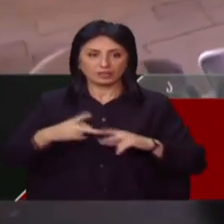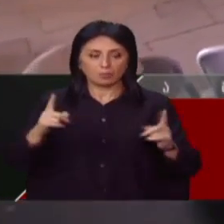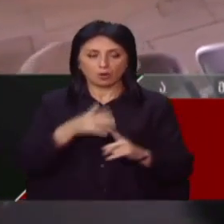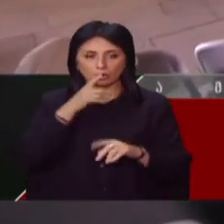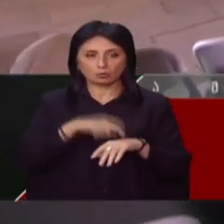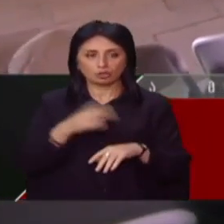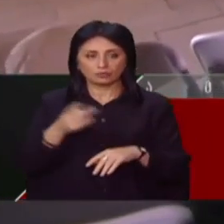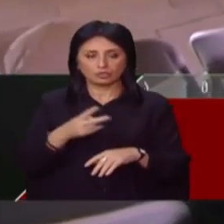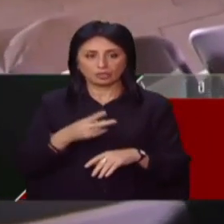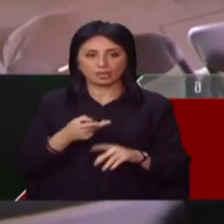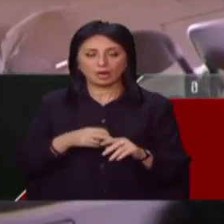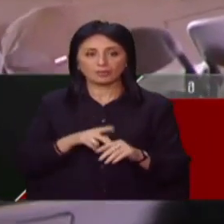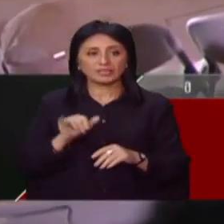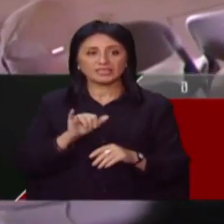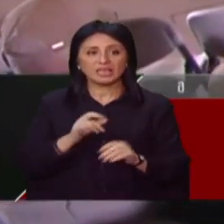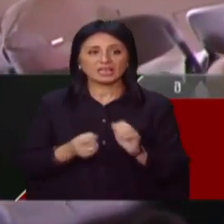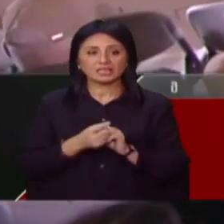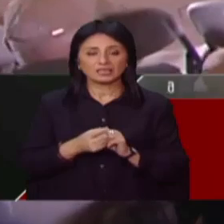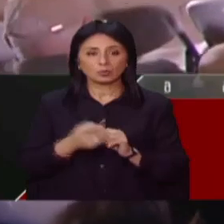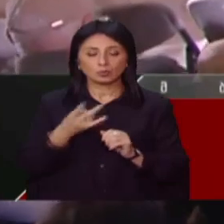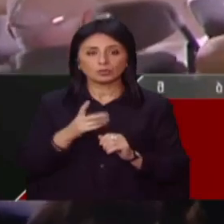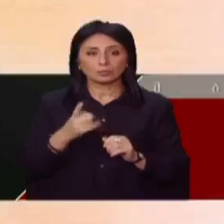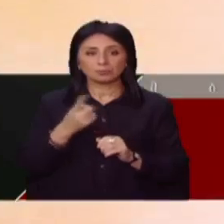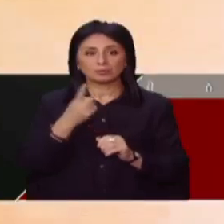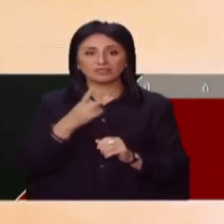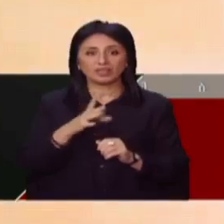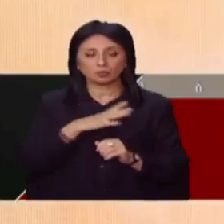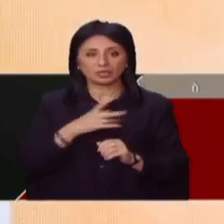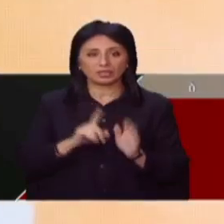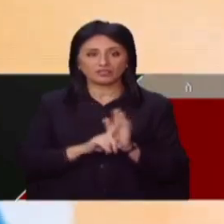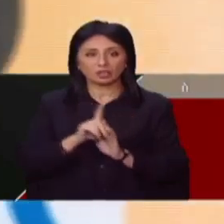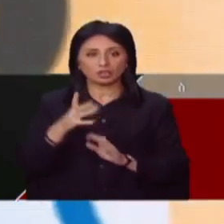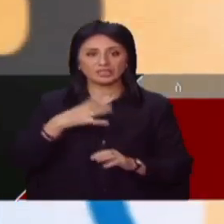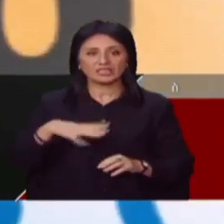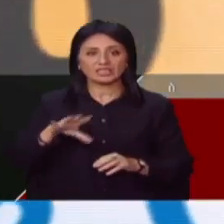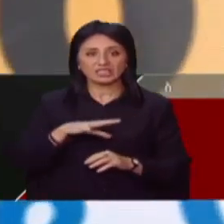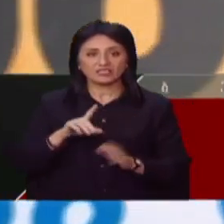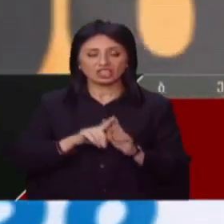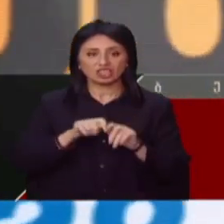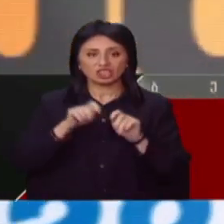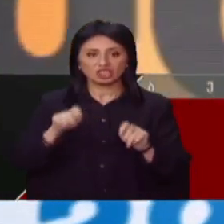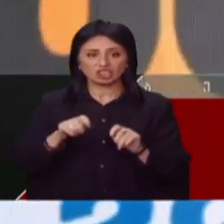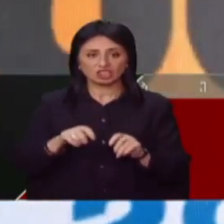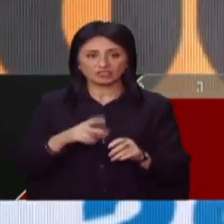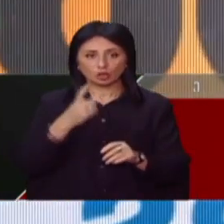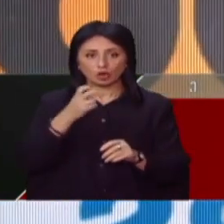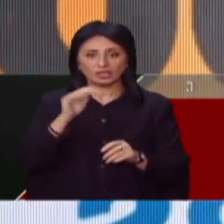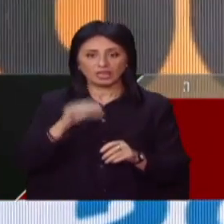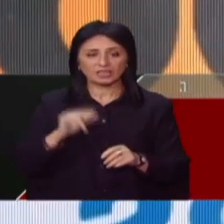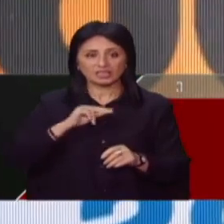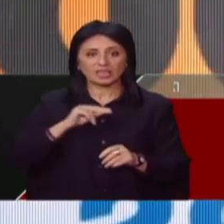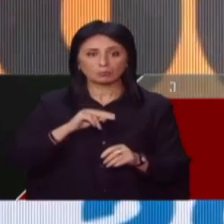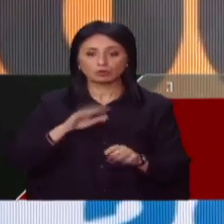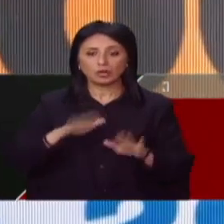ამიტომ საიდან უნდა დავიწყოთ? უნდა დავიწყოთ პირველი იქიდან, უნდა დავიწყოთ, რომ საქართველოში შევქმნათ გამქრალი 200,000 სამუშაო